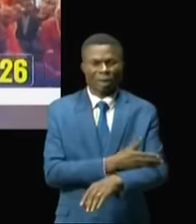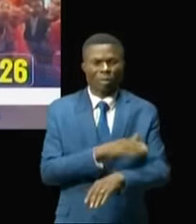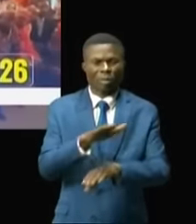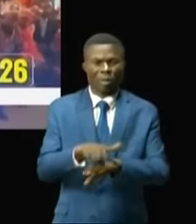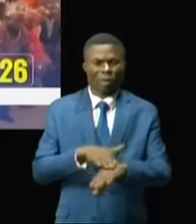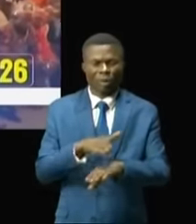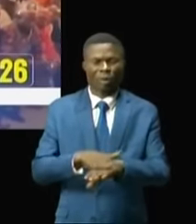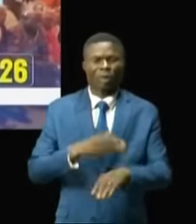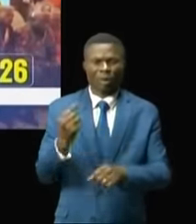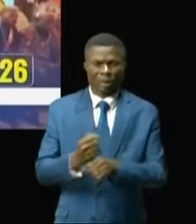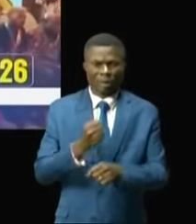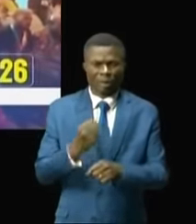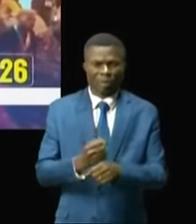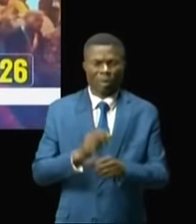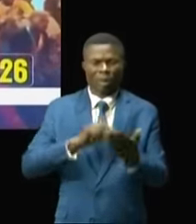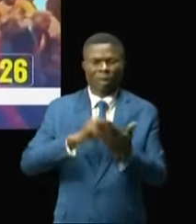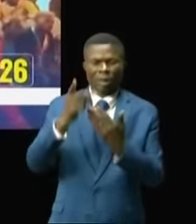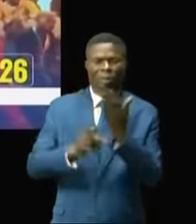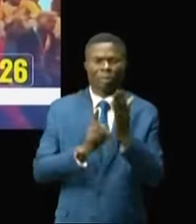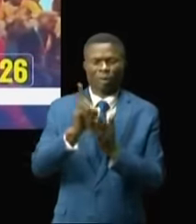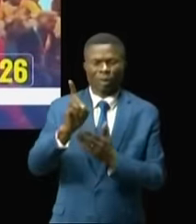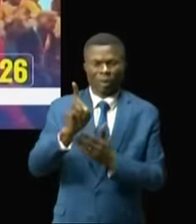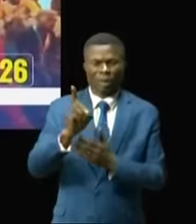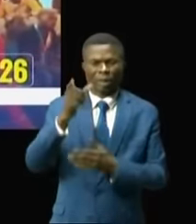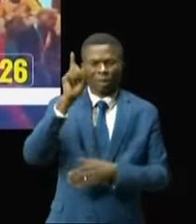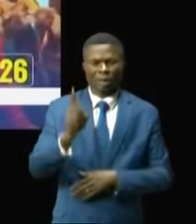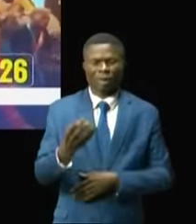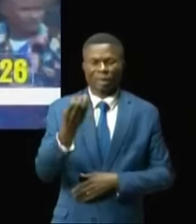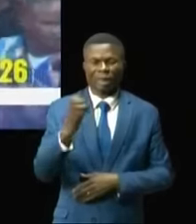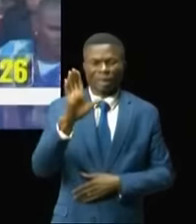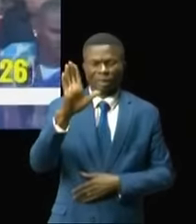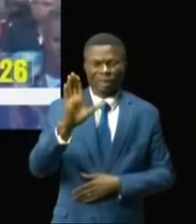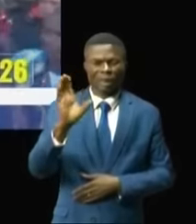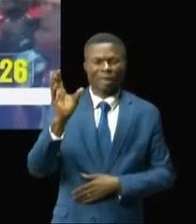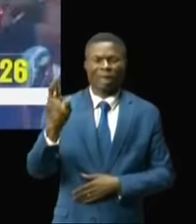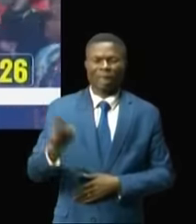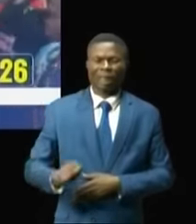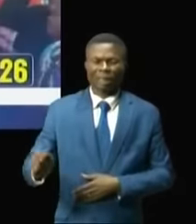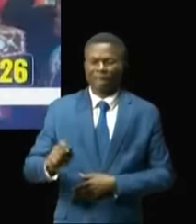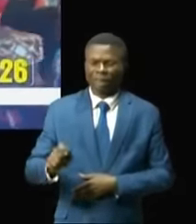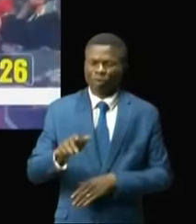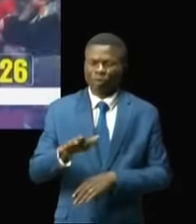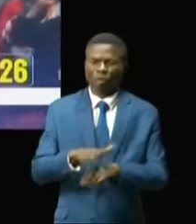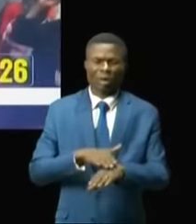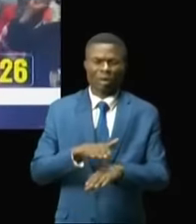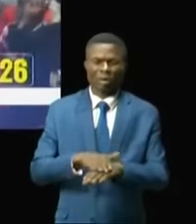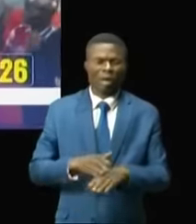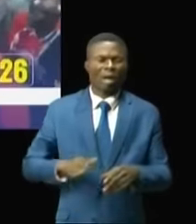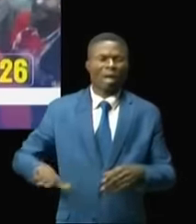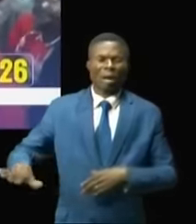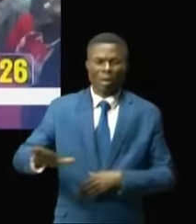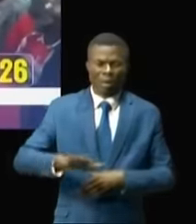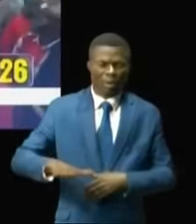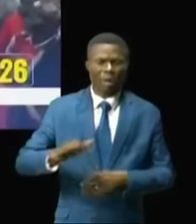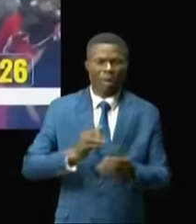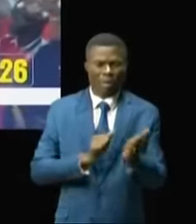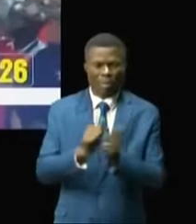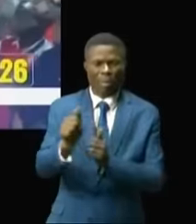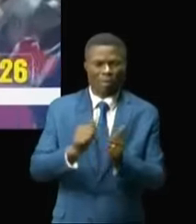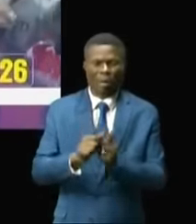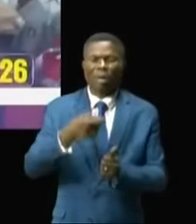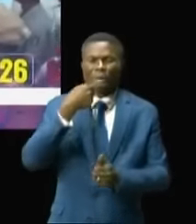tortue des travaux du programme de développement local de 145 territoires. Partout où il est passé, il a